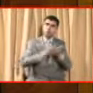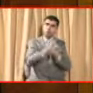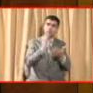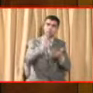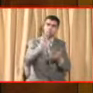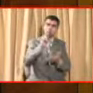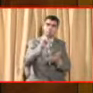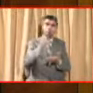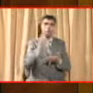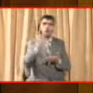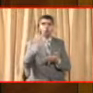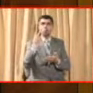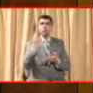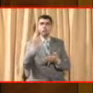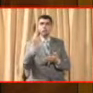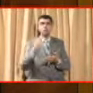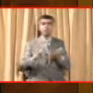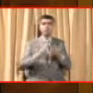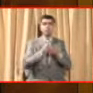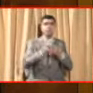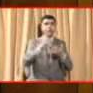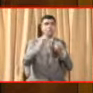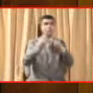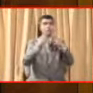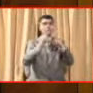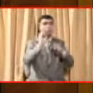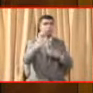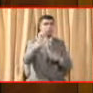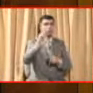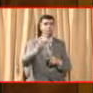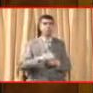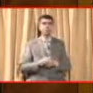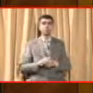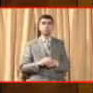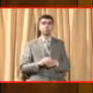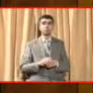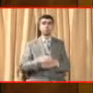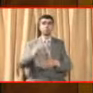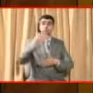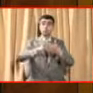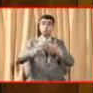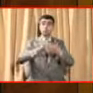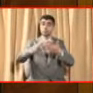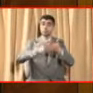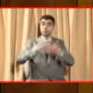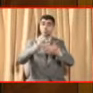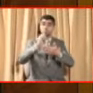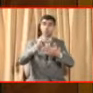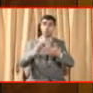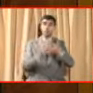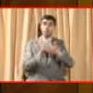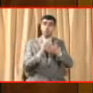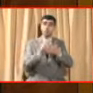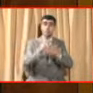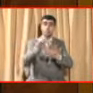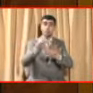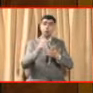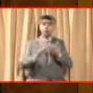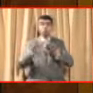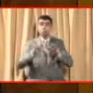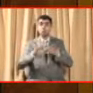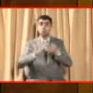رغبته لتشغيل الخطوط الجوية الدولية طبقا لهذا الاتفاق. وتحدد هذه التعيينات إذا كانت مؤسسة النقل